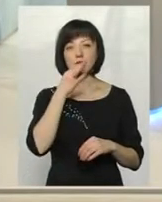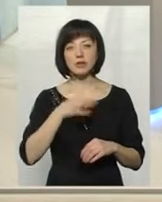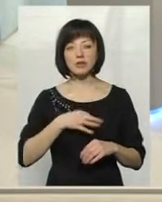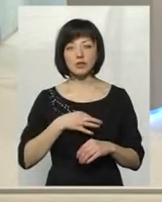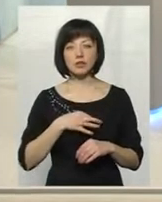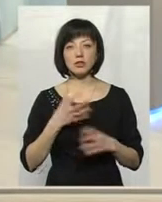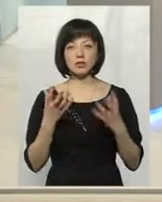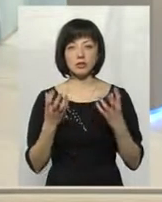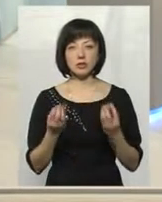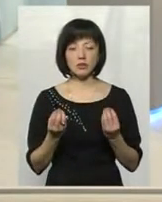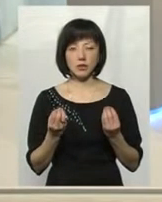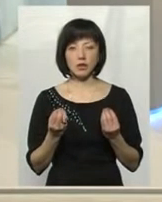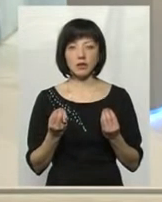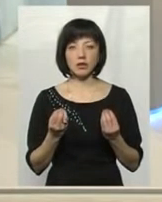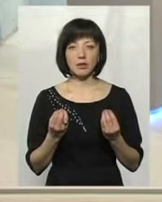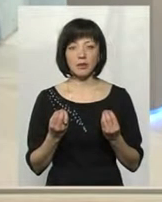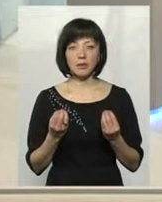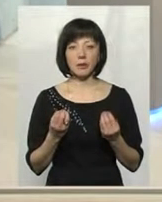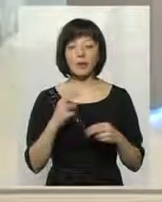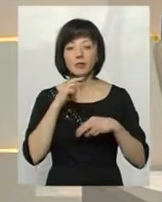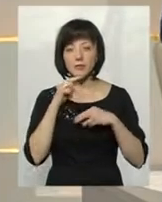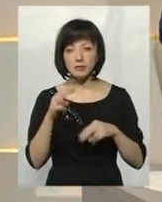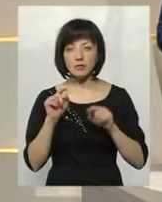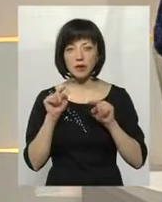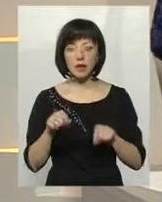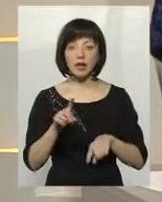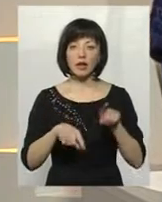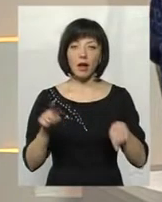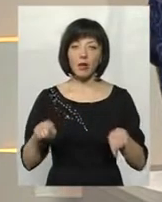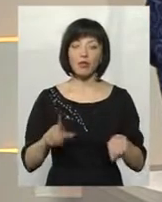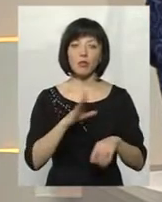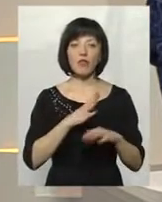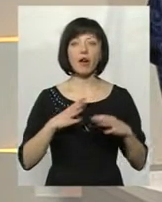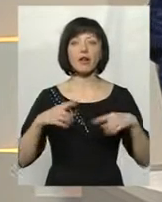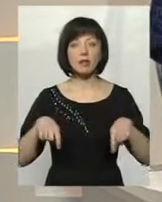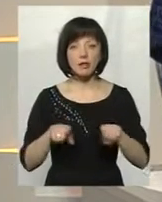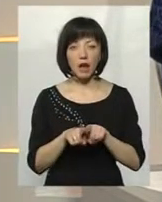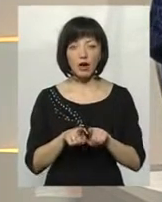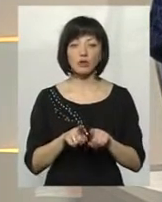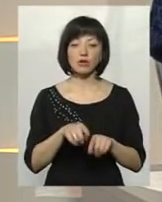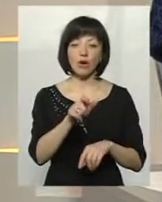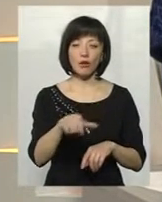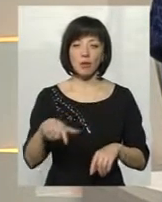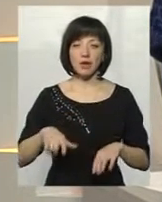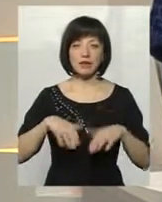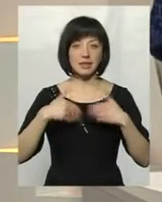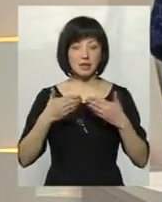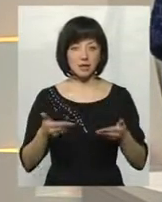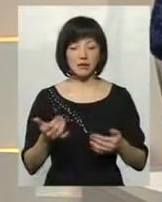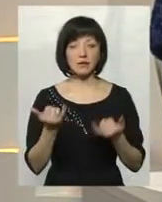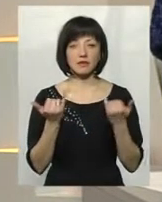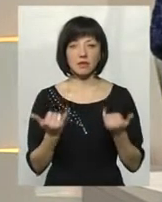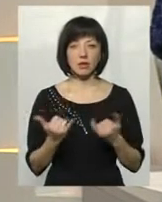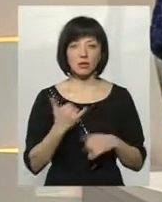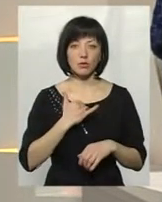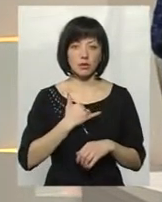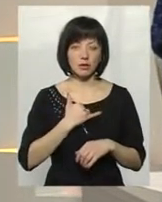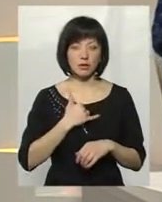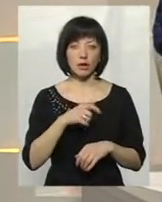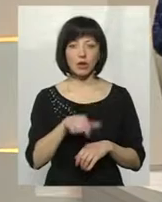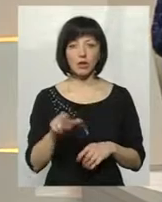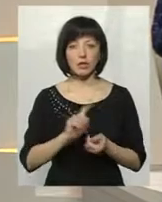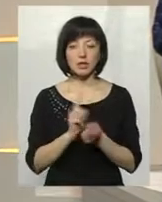ще загострити увагу на тому, що інколи трапляється так, що громадські ініціативи, які зараз у нас, ну,